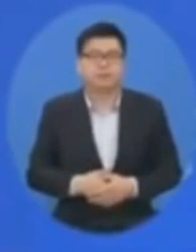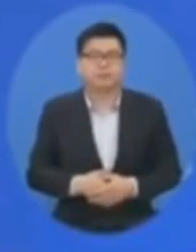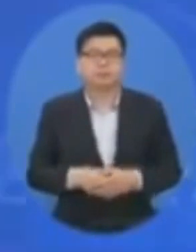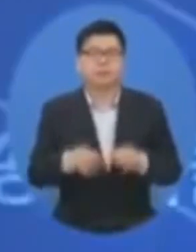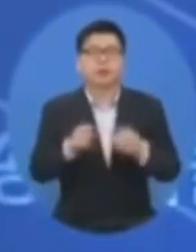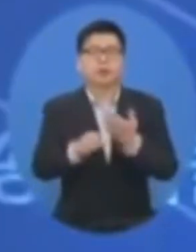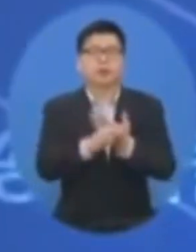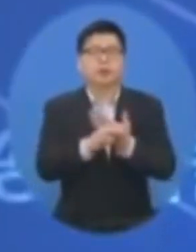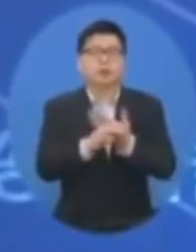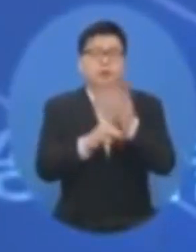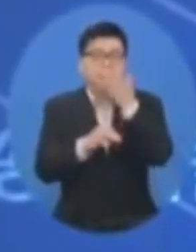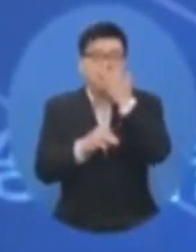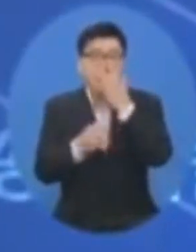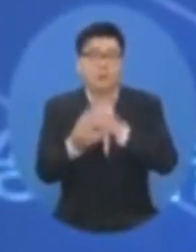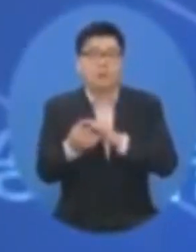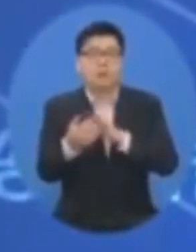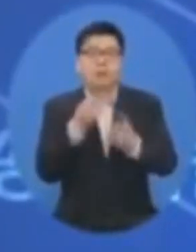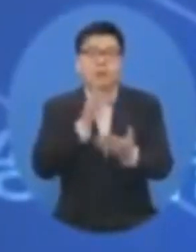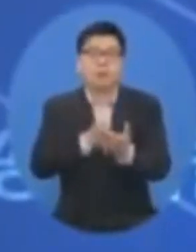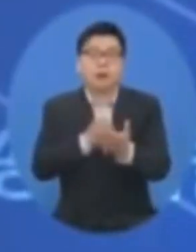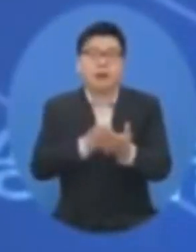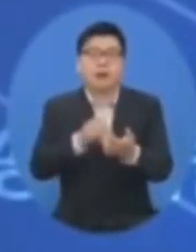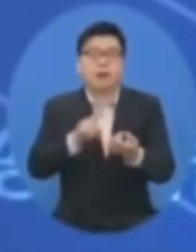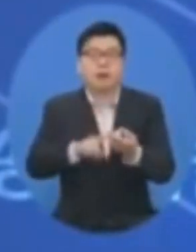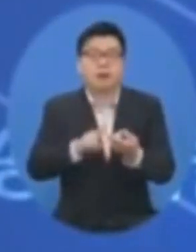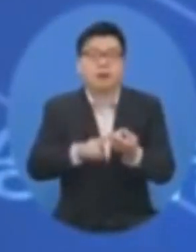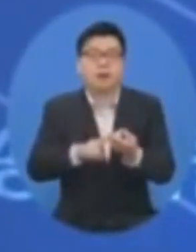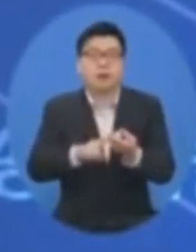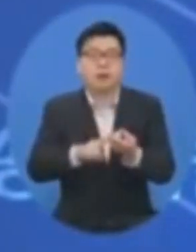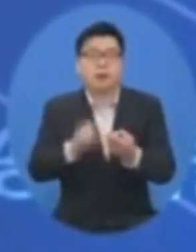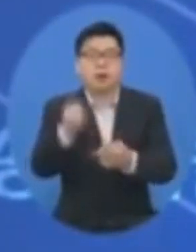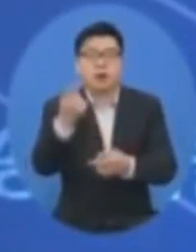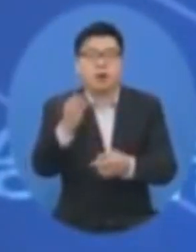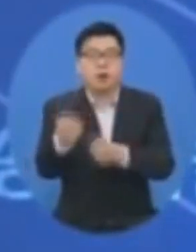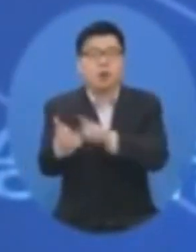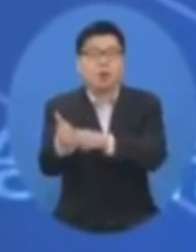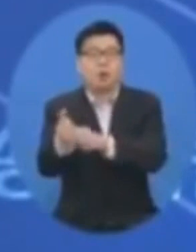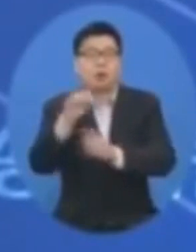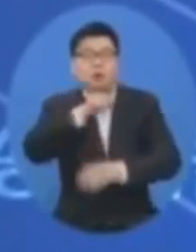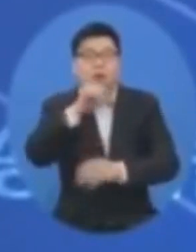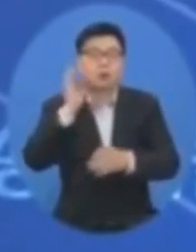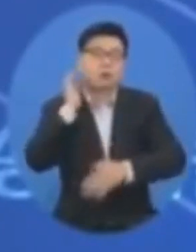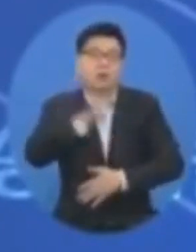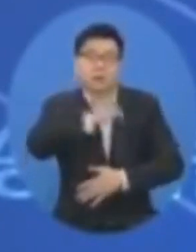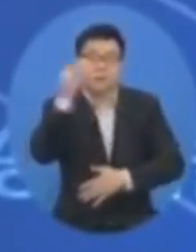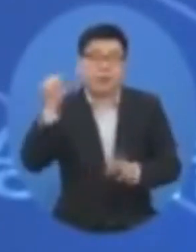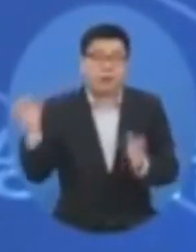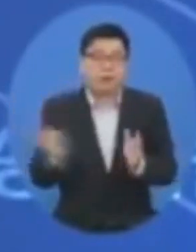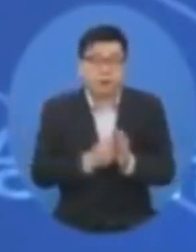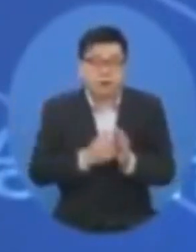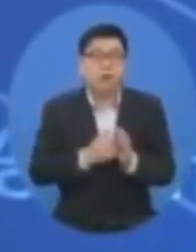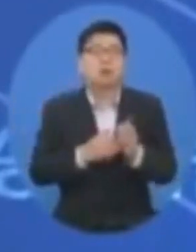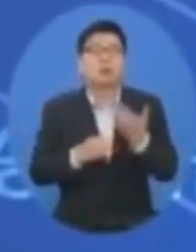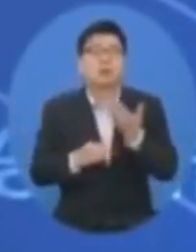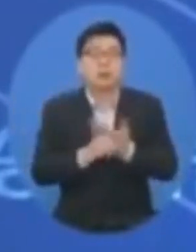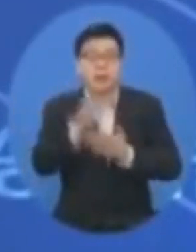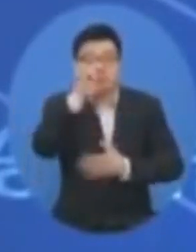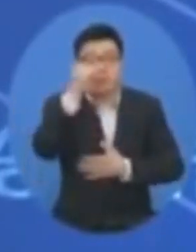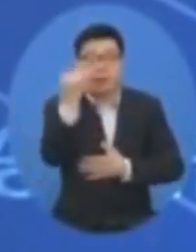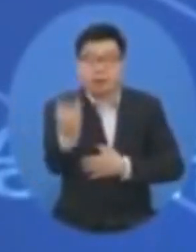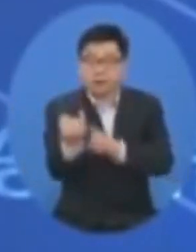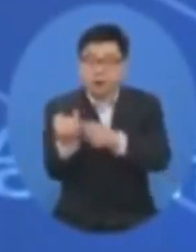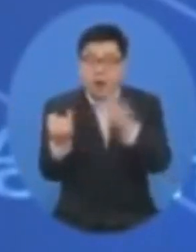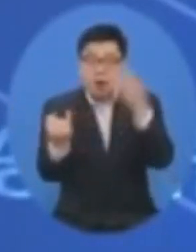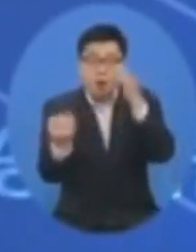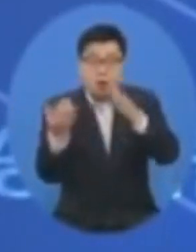그러면 그 방금 말씀을 하셨는데 후보님이 집권을 해야 박 전 대통령이 올바른 재판을 받을 수 있다. 공정한